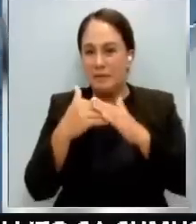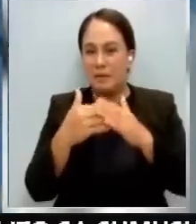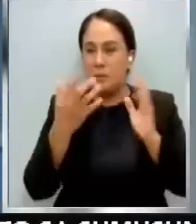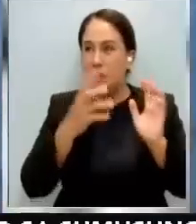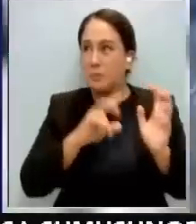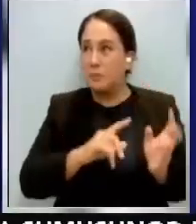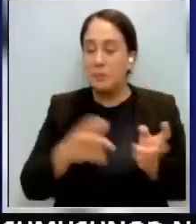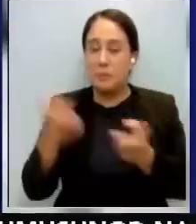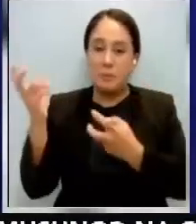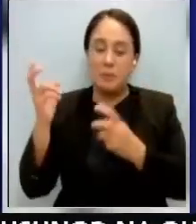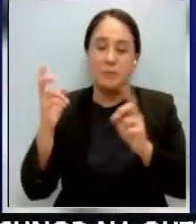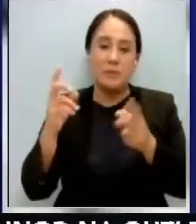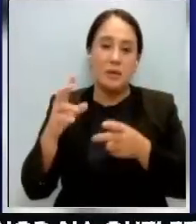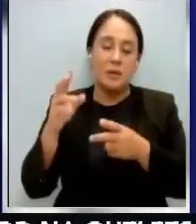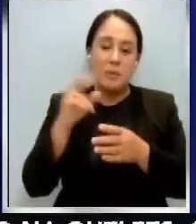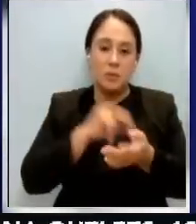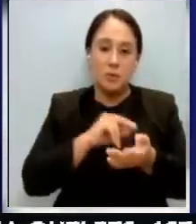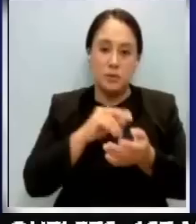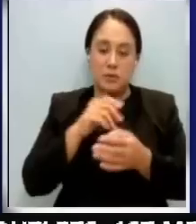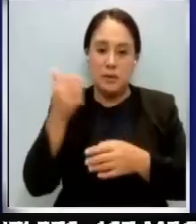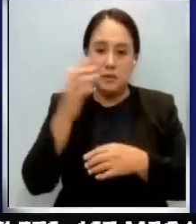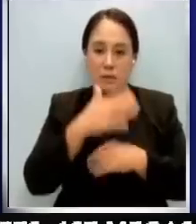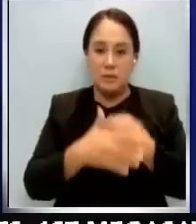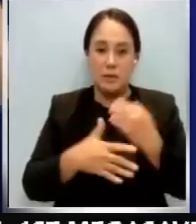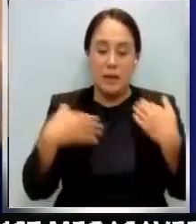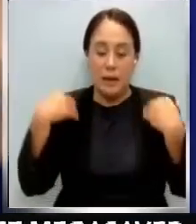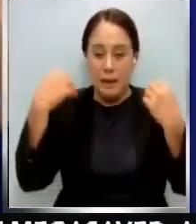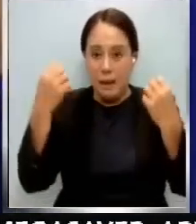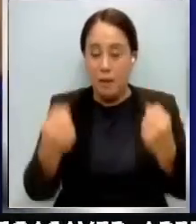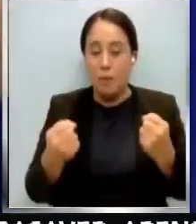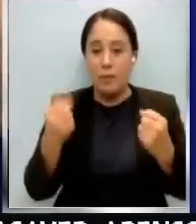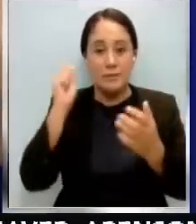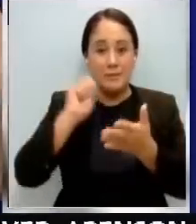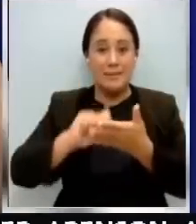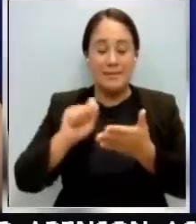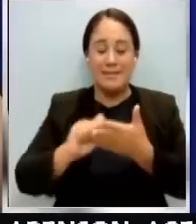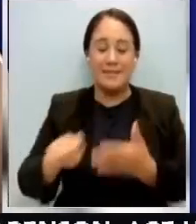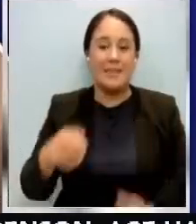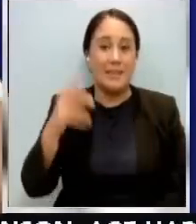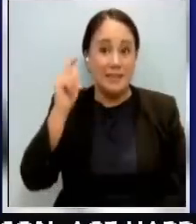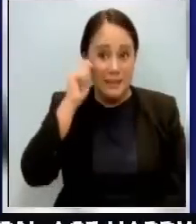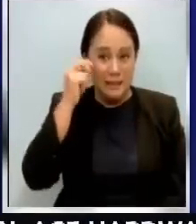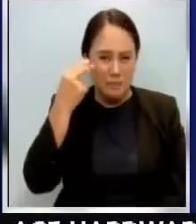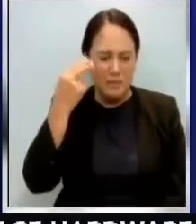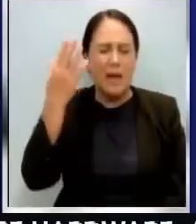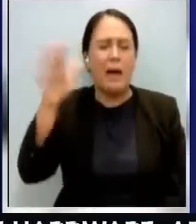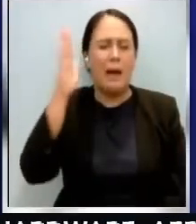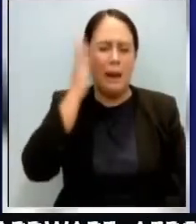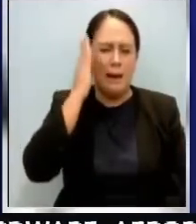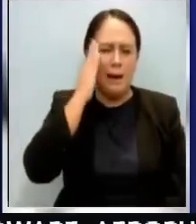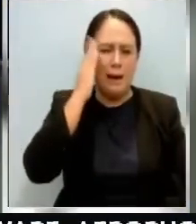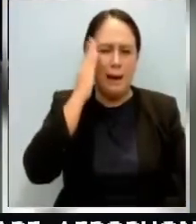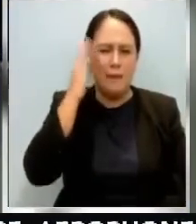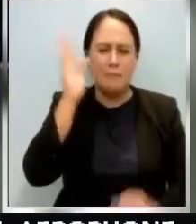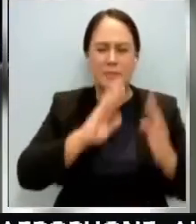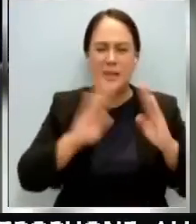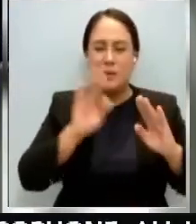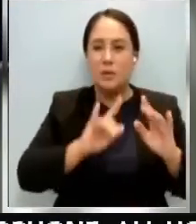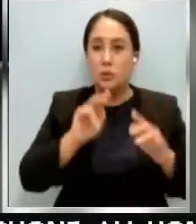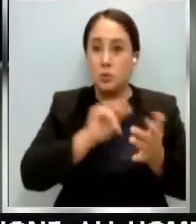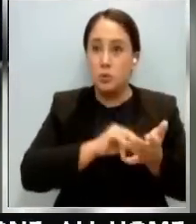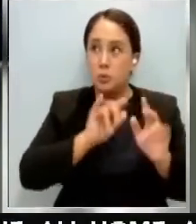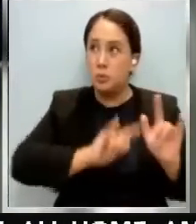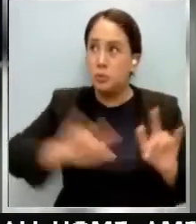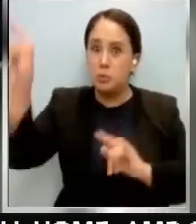sa abroad. Si Health Secretary Ted Herbosa batid ang mga problema ng pag-alis ng mga Pilipinong nurse na itinuturing na isa